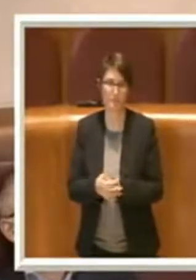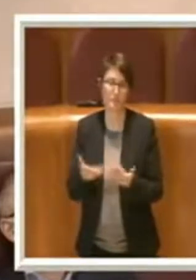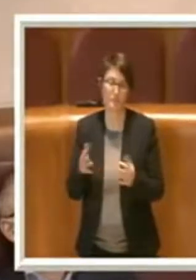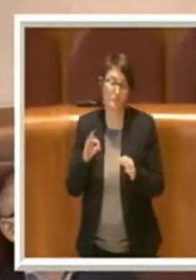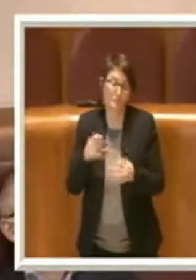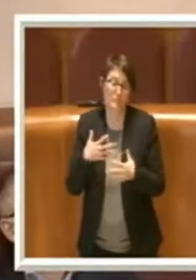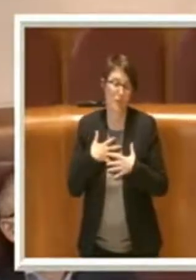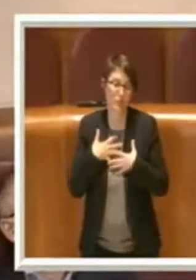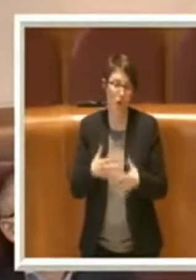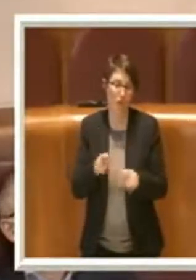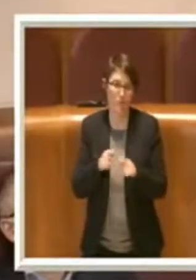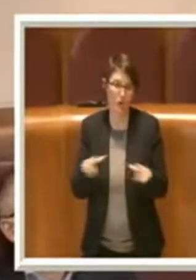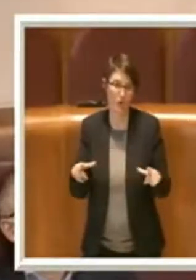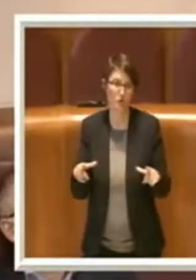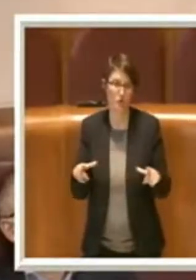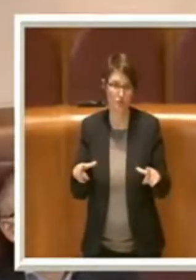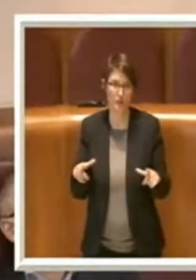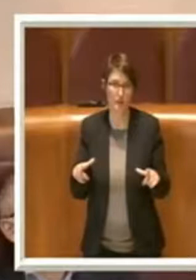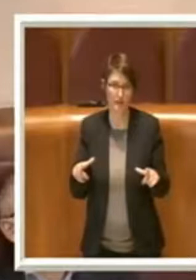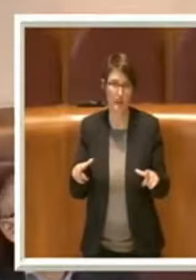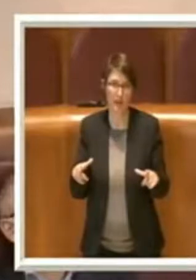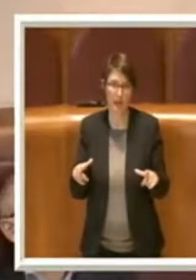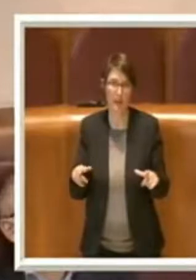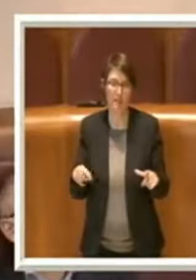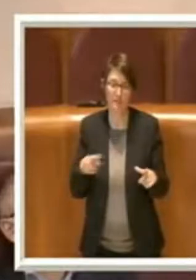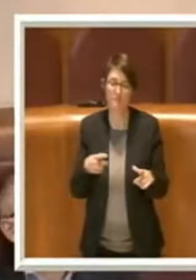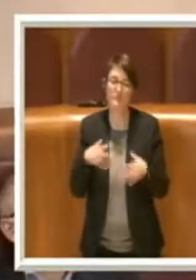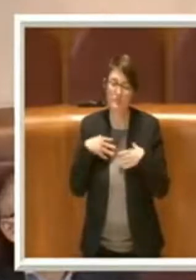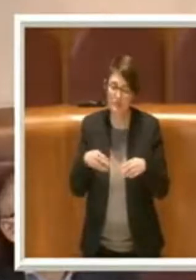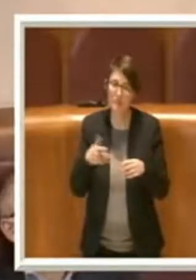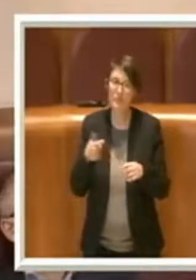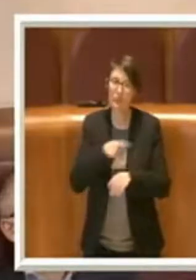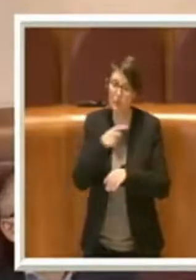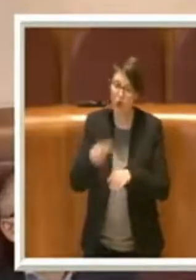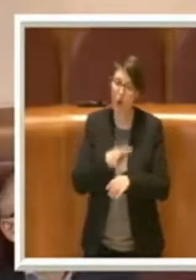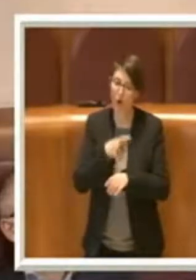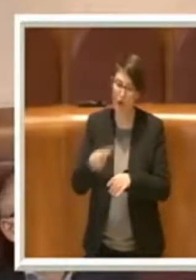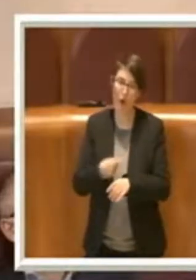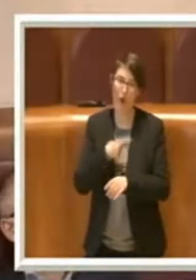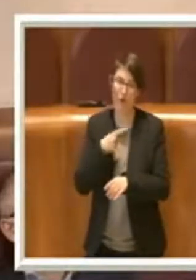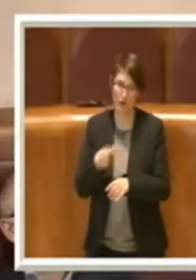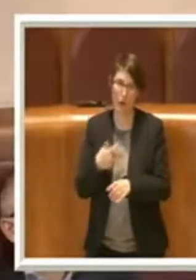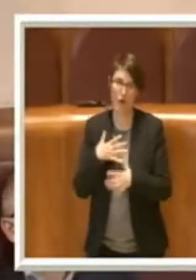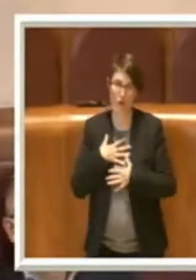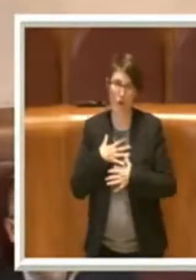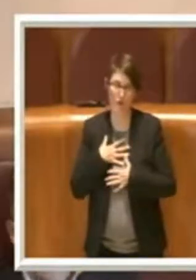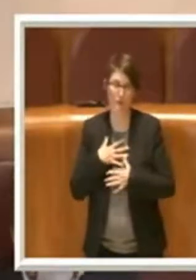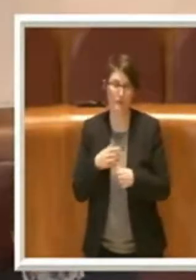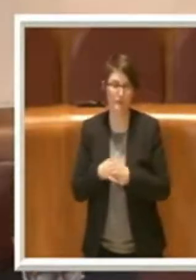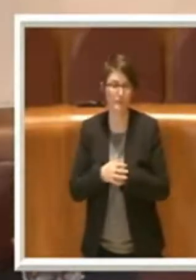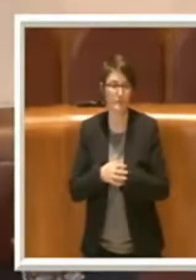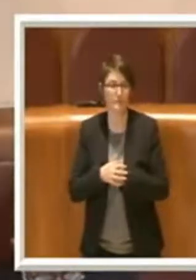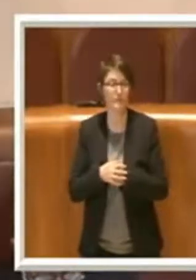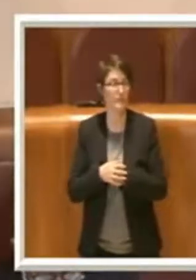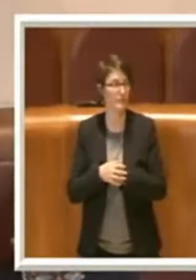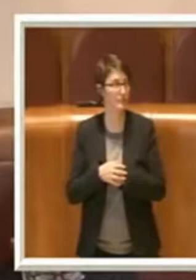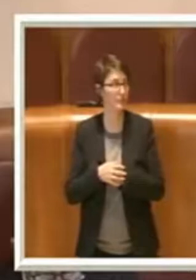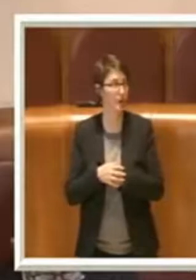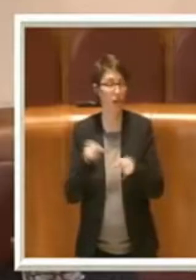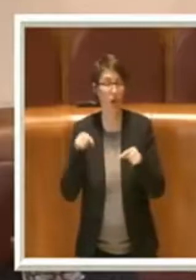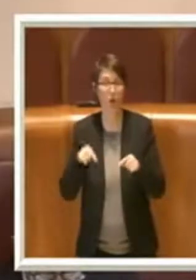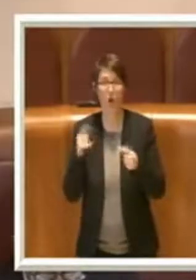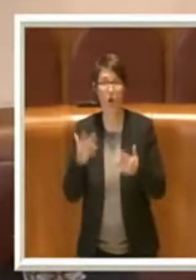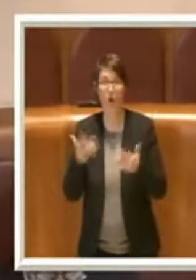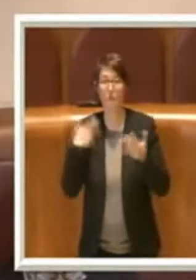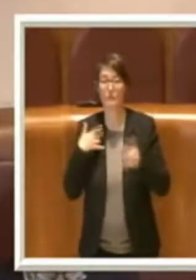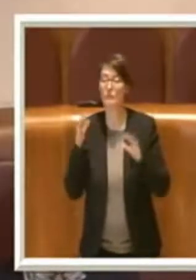amore per la nostra città, ore e ore e ore della giornata. Siamo arrivati oggi con un